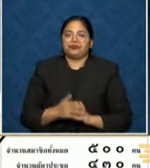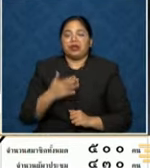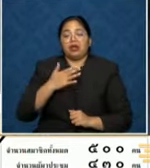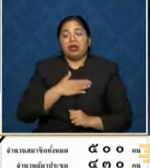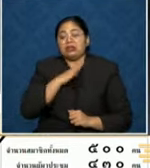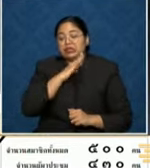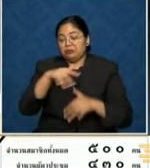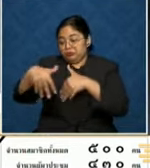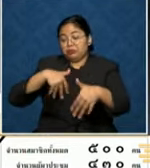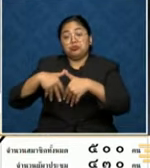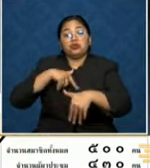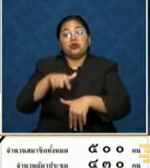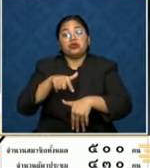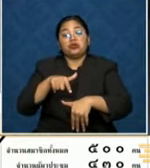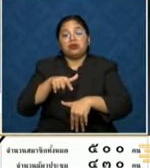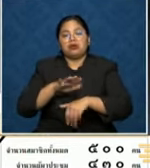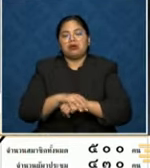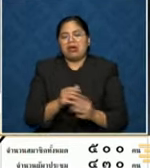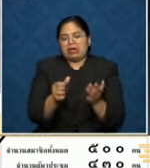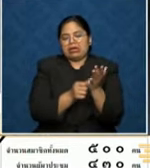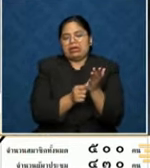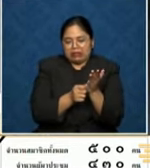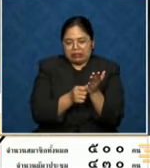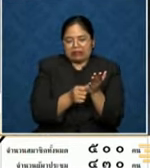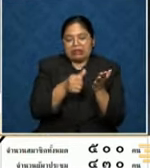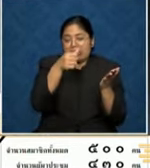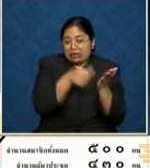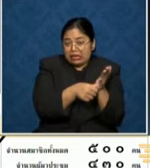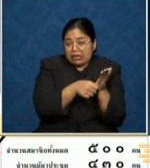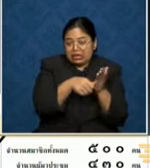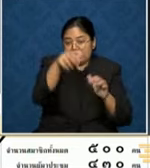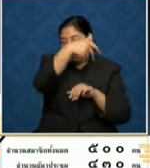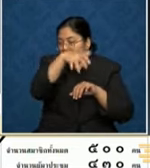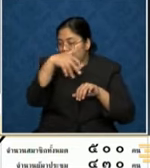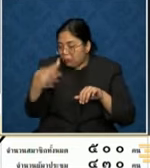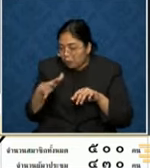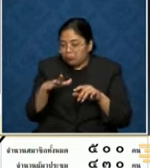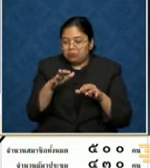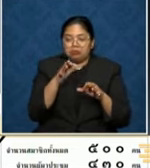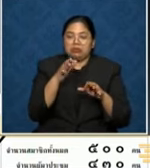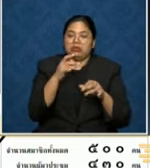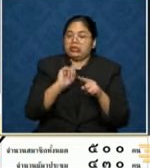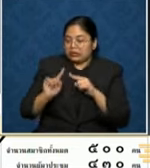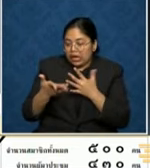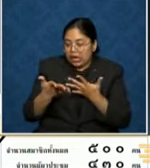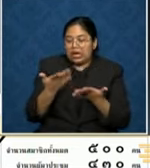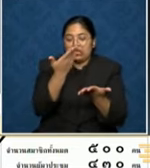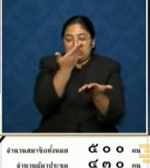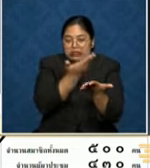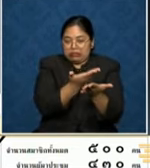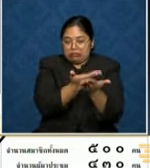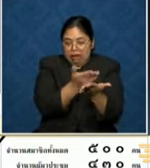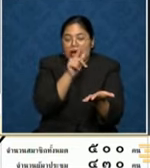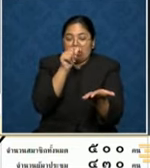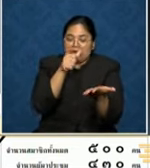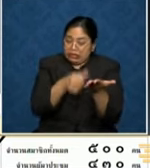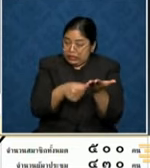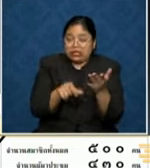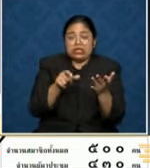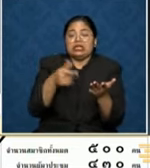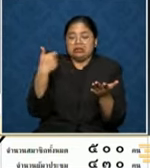ครับท่านประธานครับแก้ไขหนี้นอกระบบก็พอไปได้แก้ไขหนี้นอกระบบพอไปได้ครับท่านประธาน